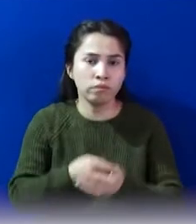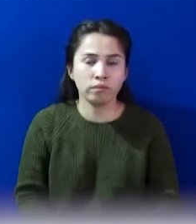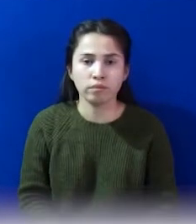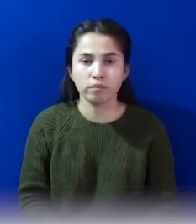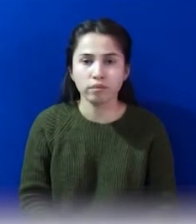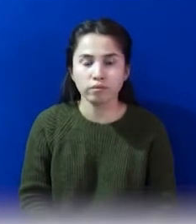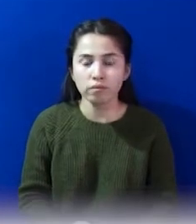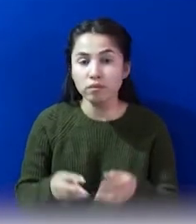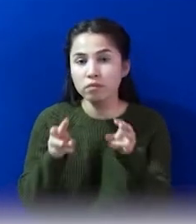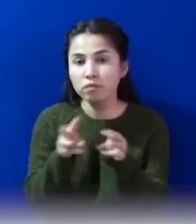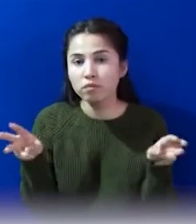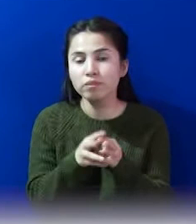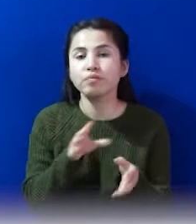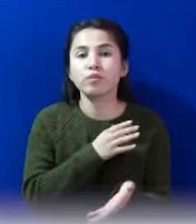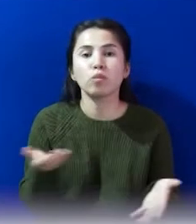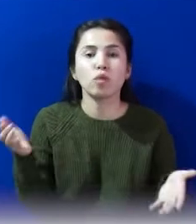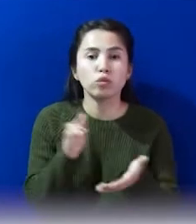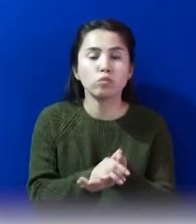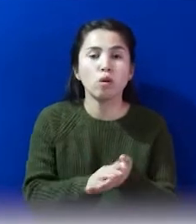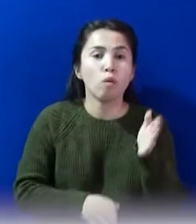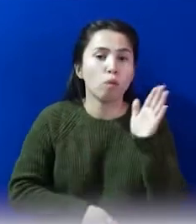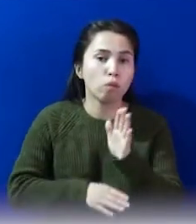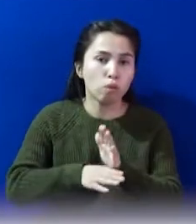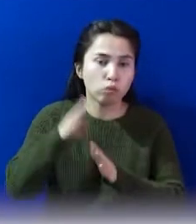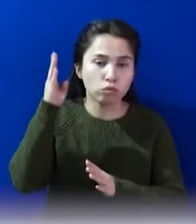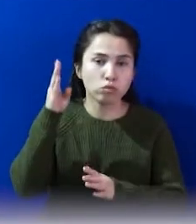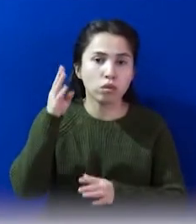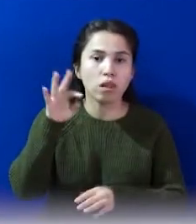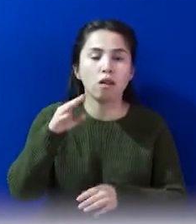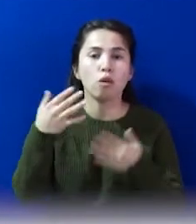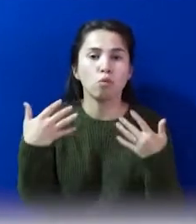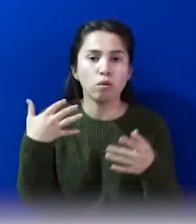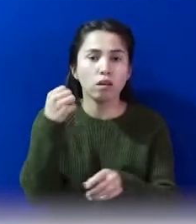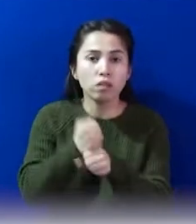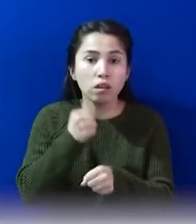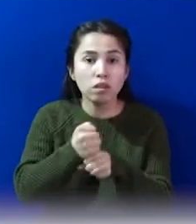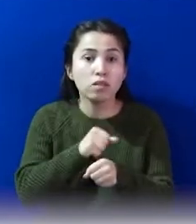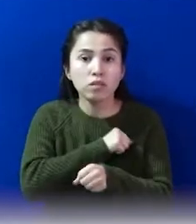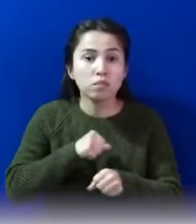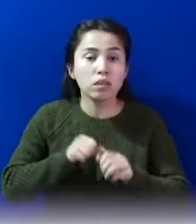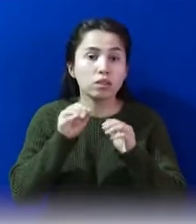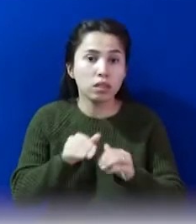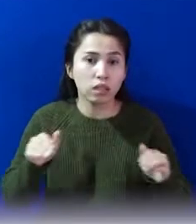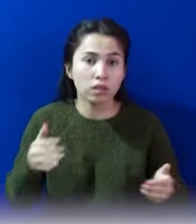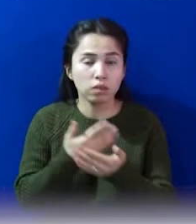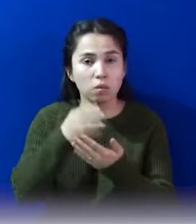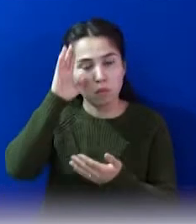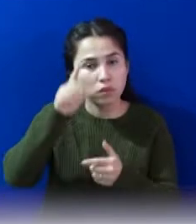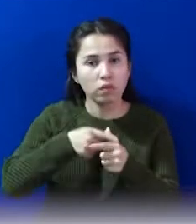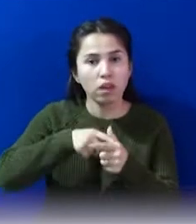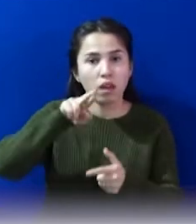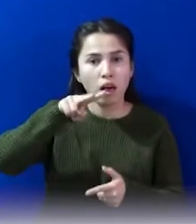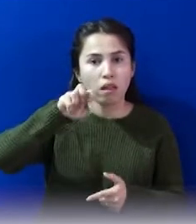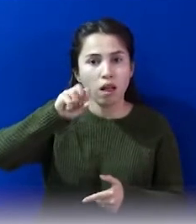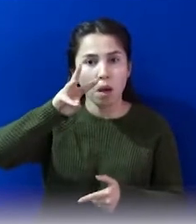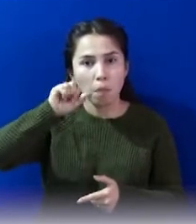вспыхнувшая коронавирусная инфекция притормозила развитие страны по многим направлениям. Однако поставленные главой государства задачи